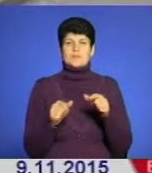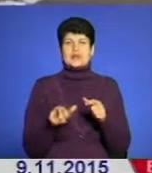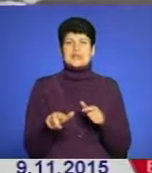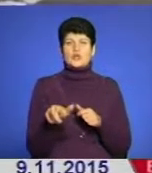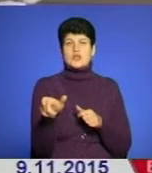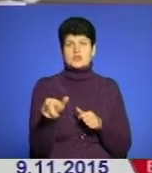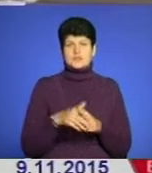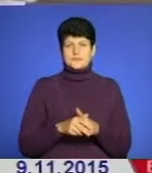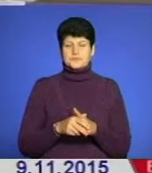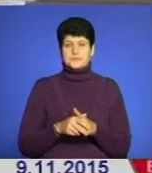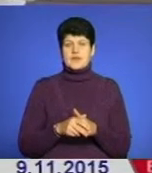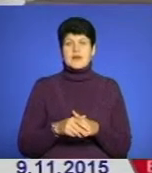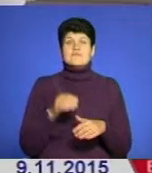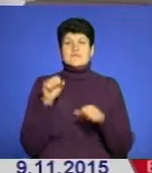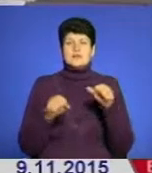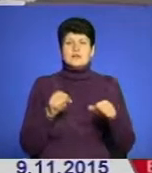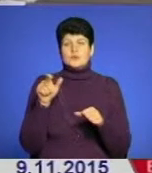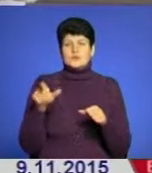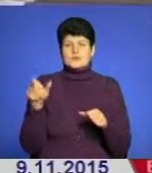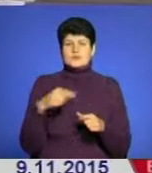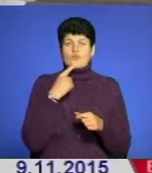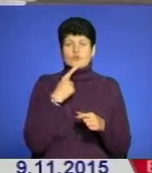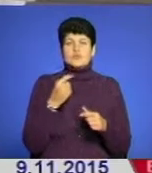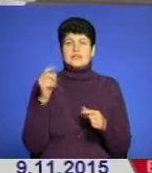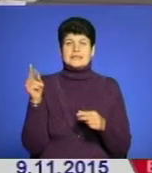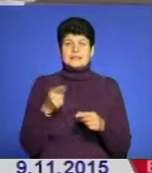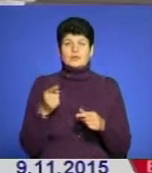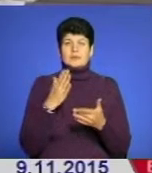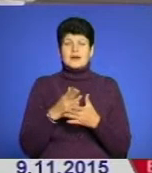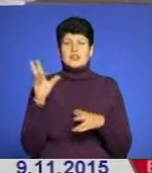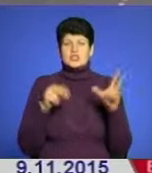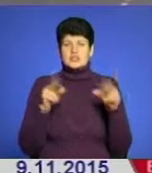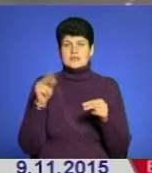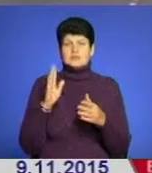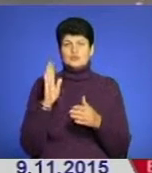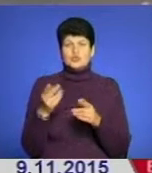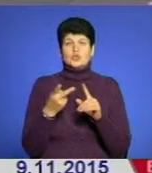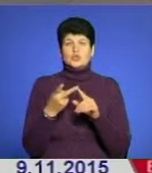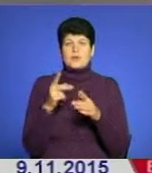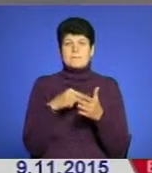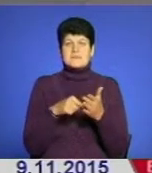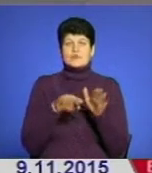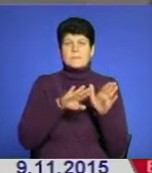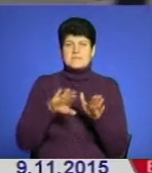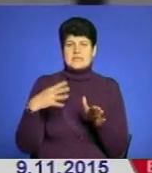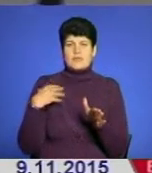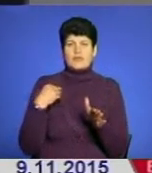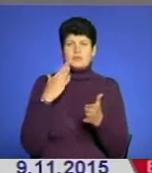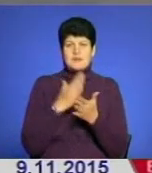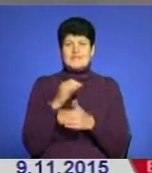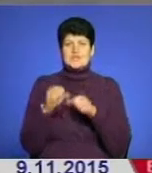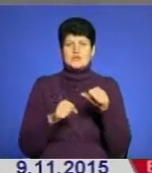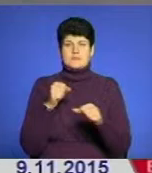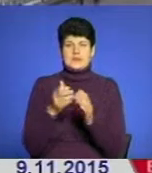смуга. Велоактивісти стверджують, що Тернопіль має усі шанси стати другим містом після Львова, яке матиме повноцінну велосипедну